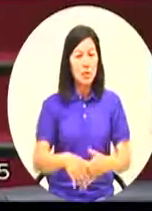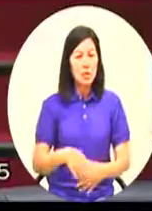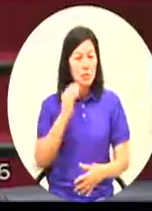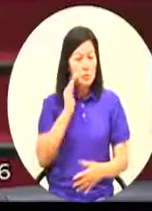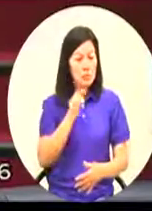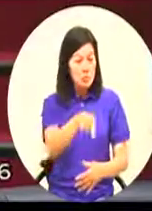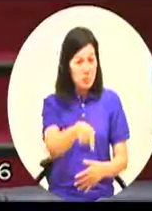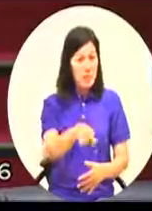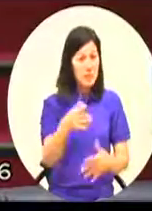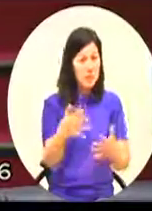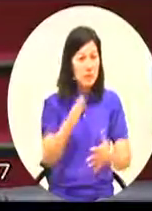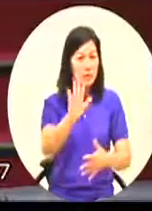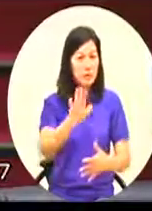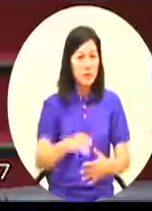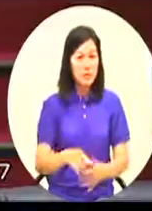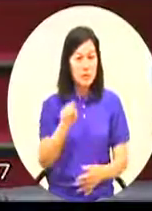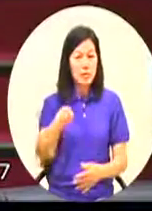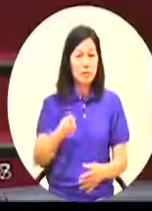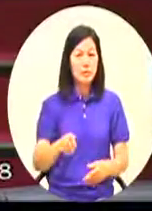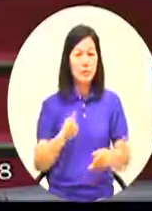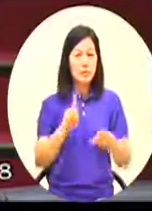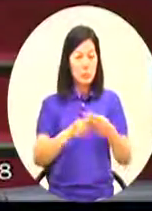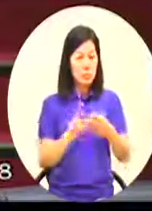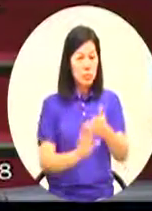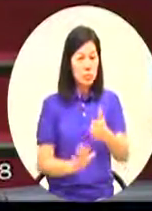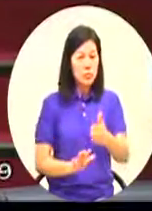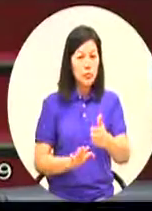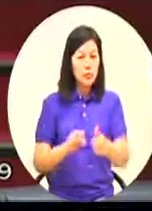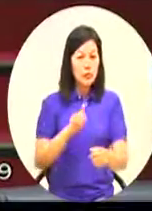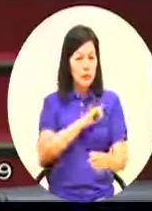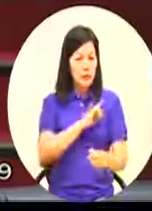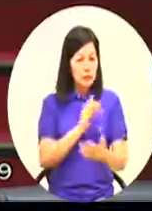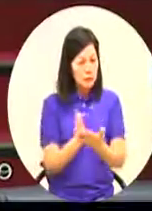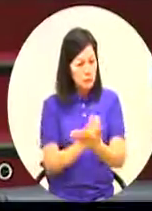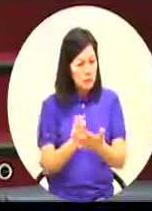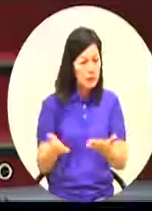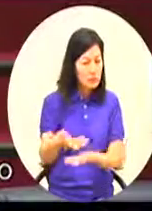题，难道你做主委的没有办法去做横向的沟通吗？